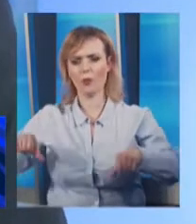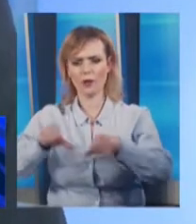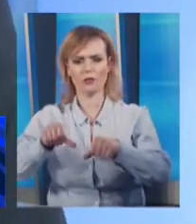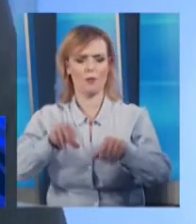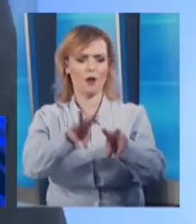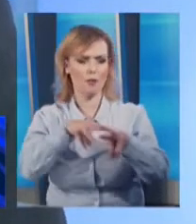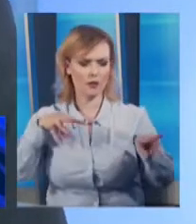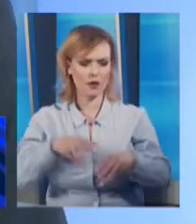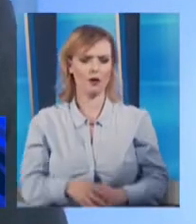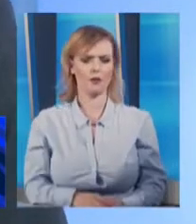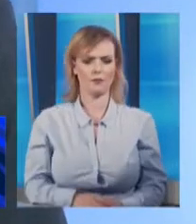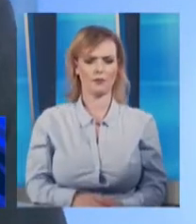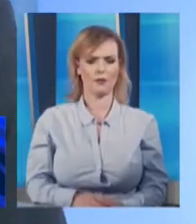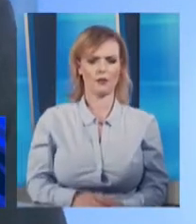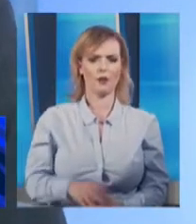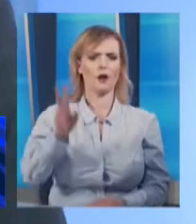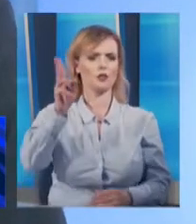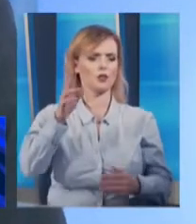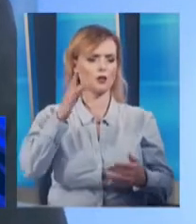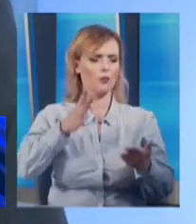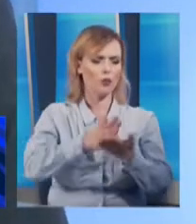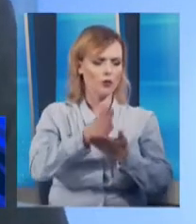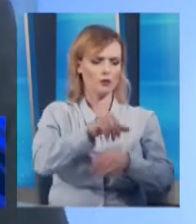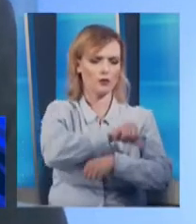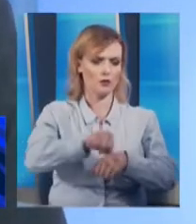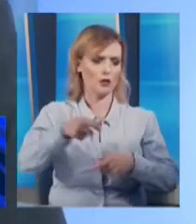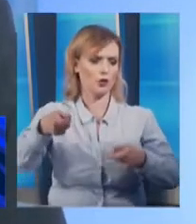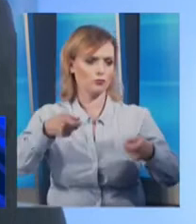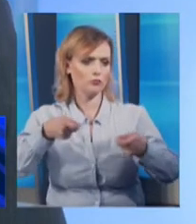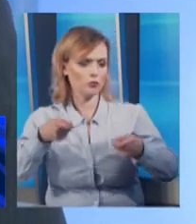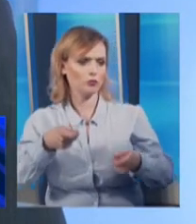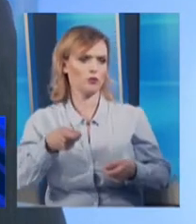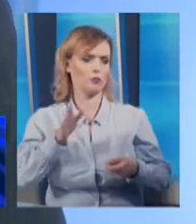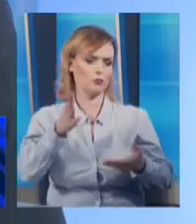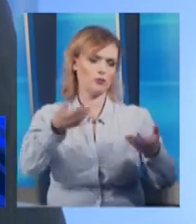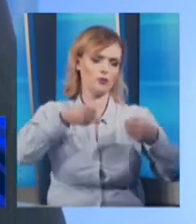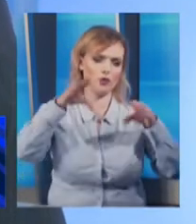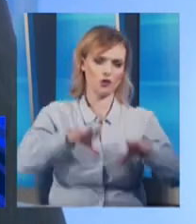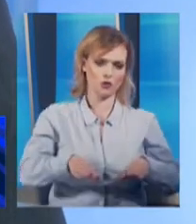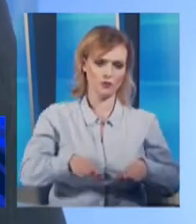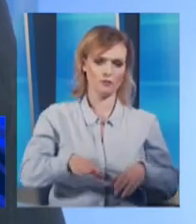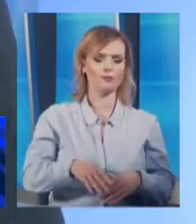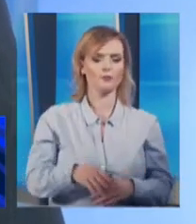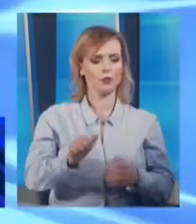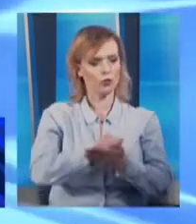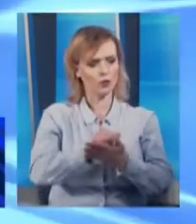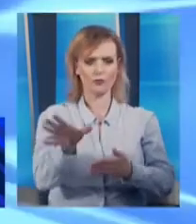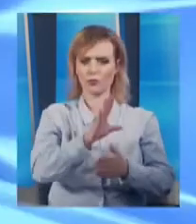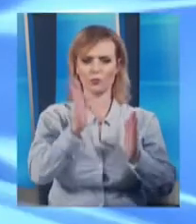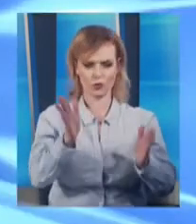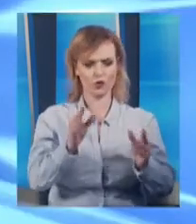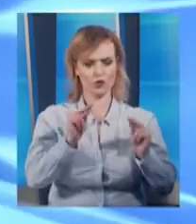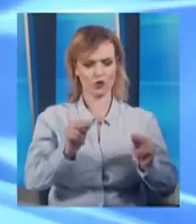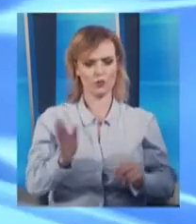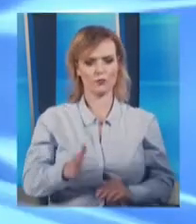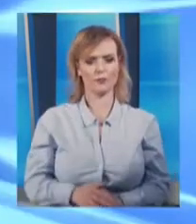parlamentare, cu cea de politică externă, executivul, și va lua o decizie documentată. Mergem la domnul Năstase,